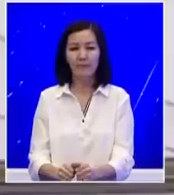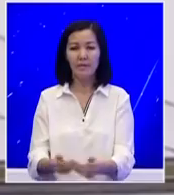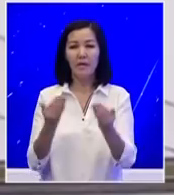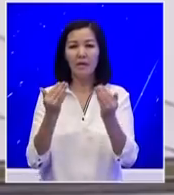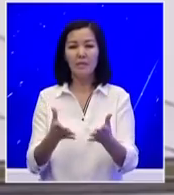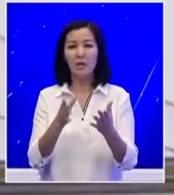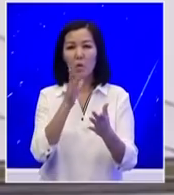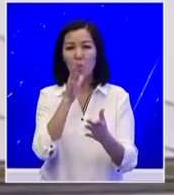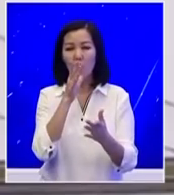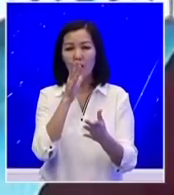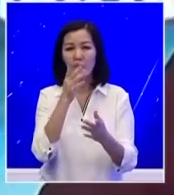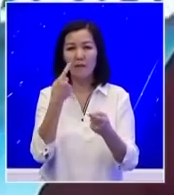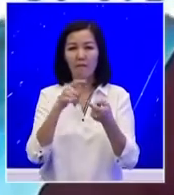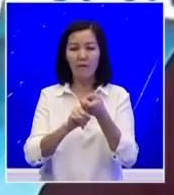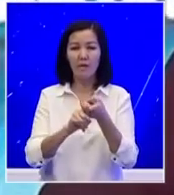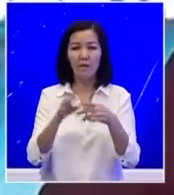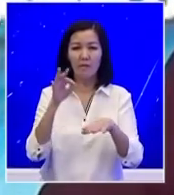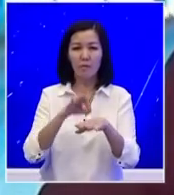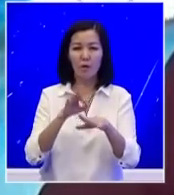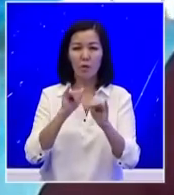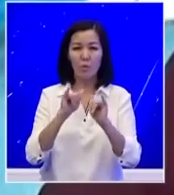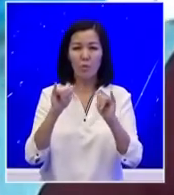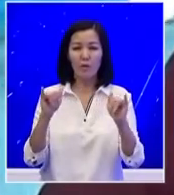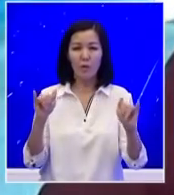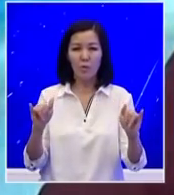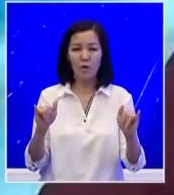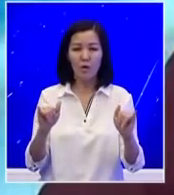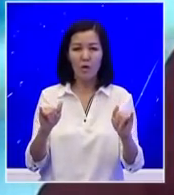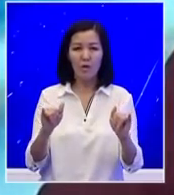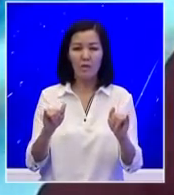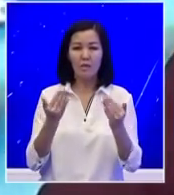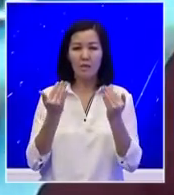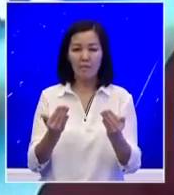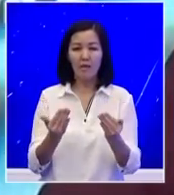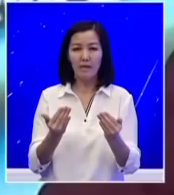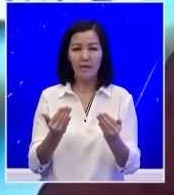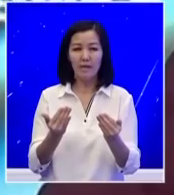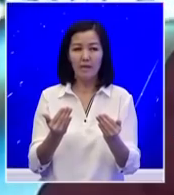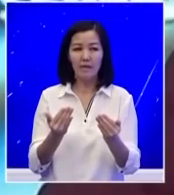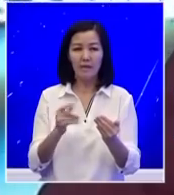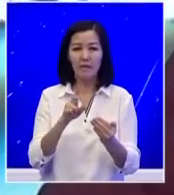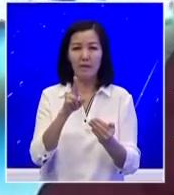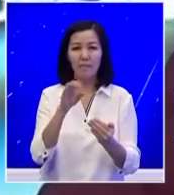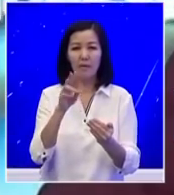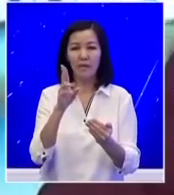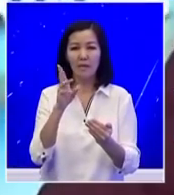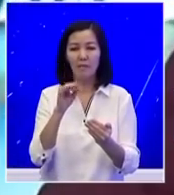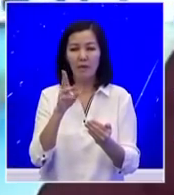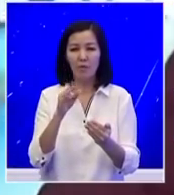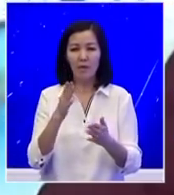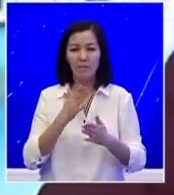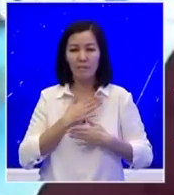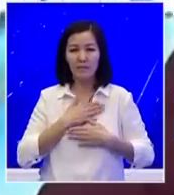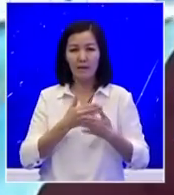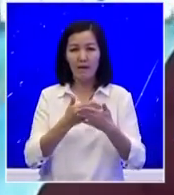кезде коронавирустық инфекциямен сырқаттанудың көбею аурудың өрші болып табылады. Эпидемиология тұрғыдан бізге